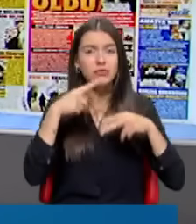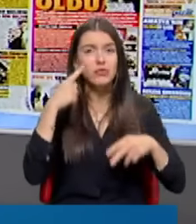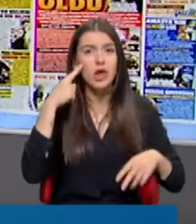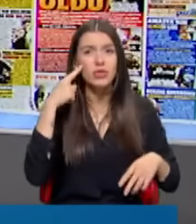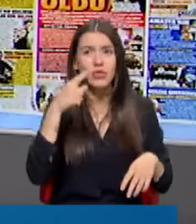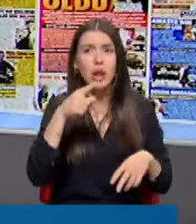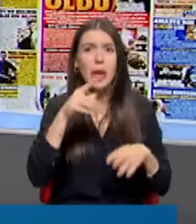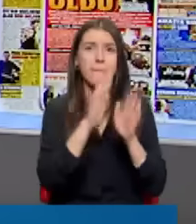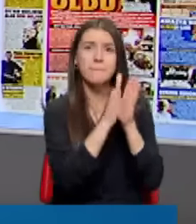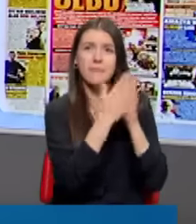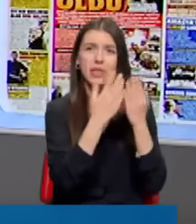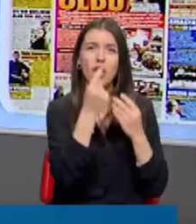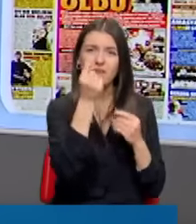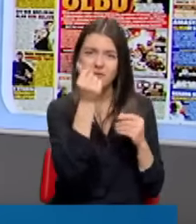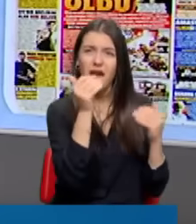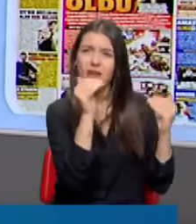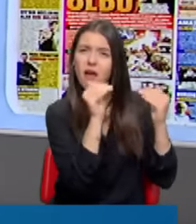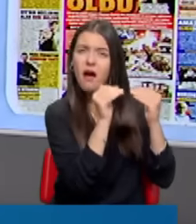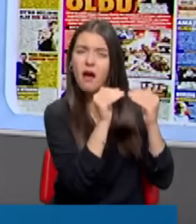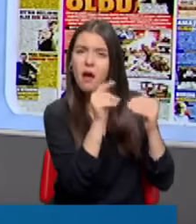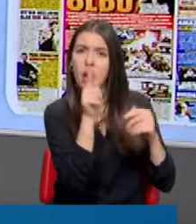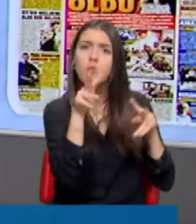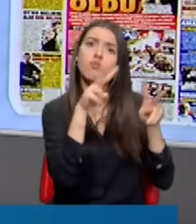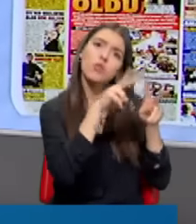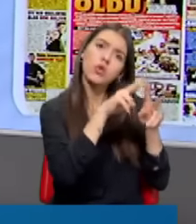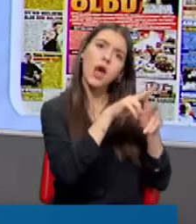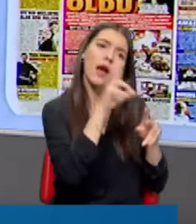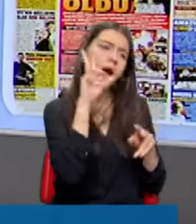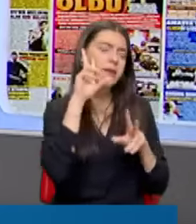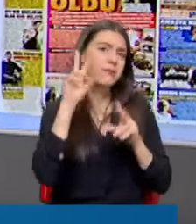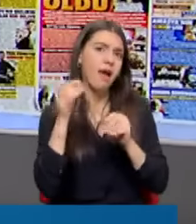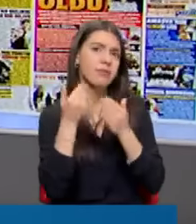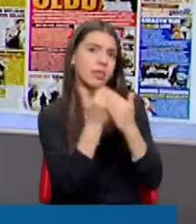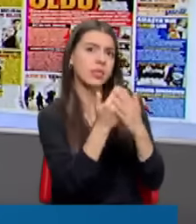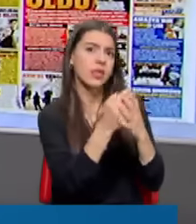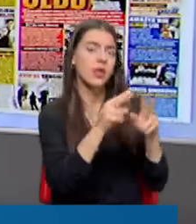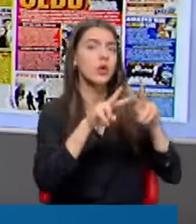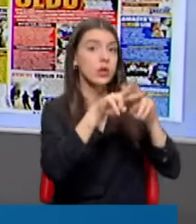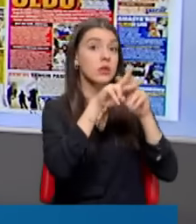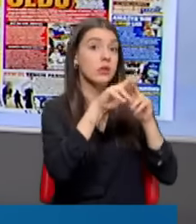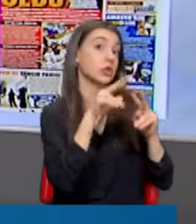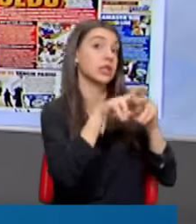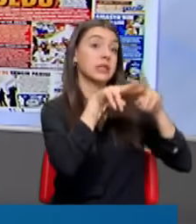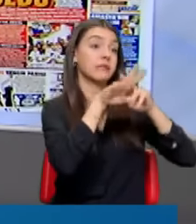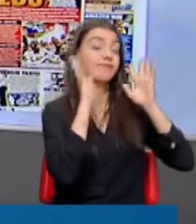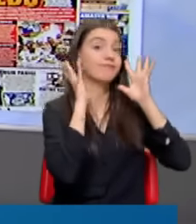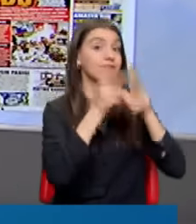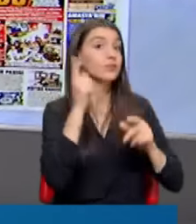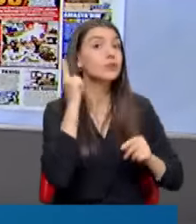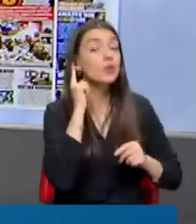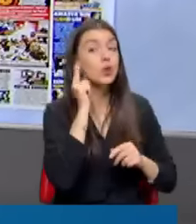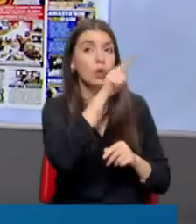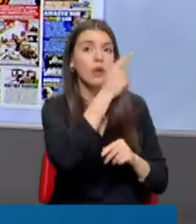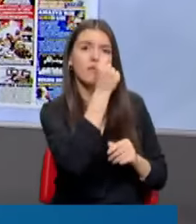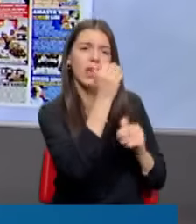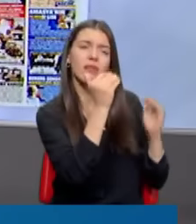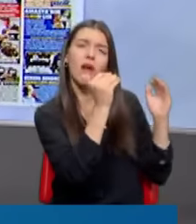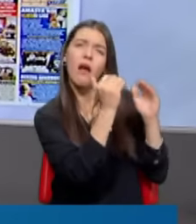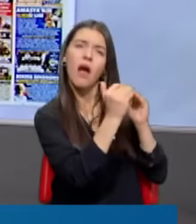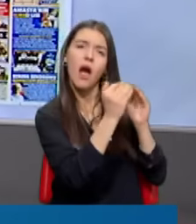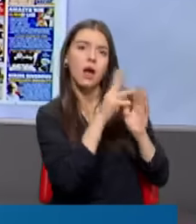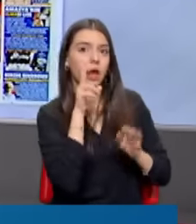restoranın menüsündeki fiyatlandırmayla Monaco Yat Kulübü'ndeki Michelin yıldızlı mutfaktaki fiyatlandırmanın hemen hemen